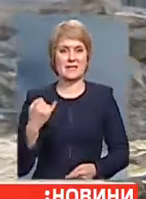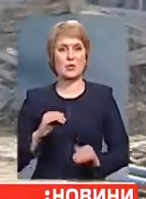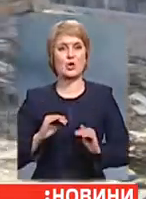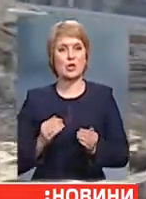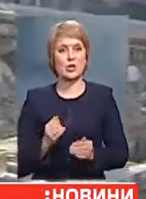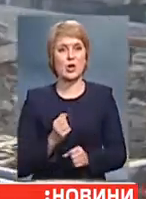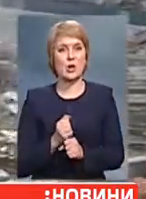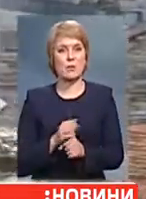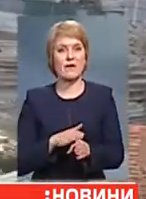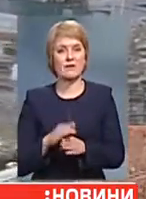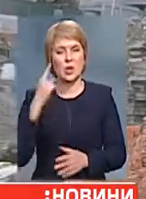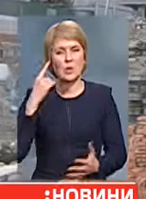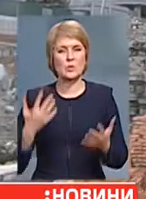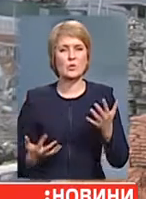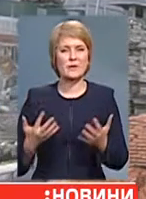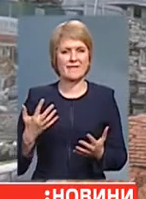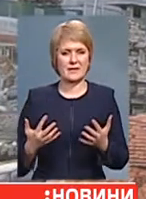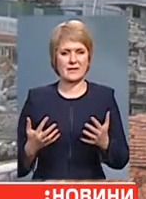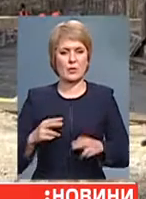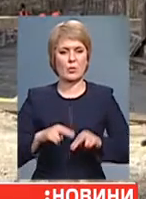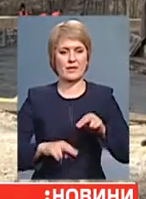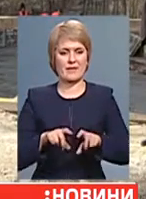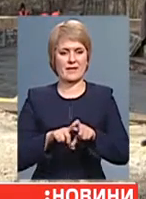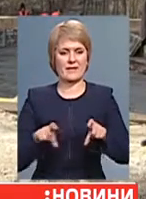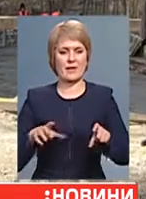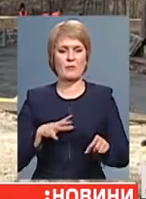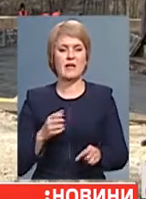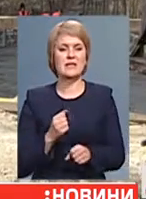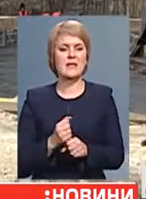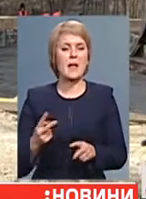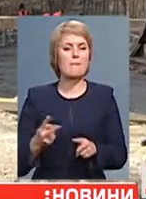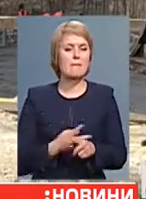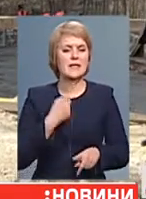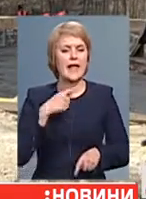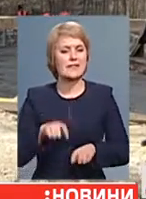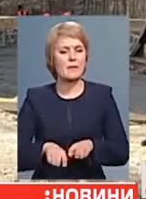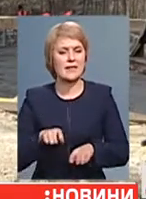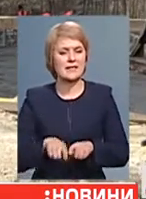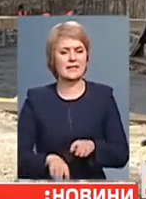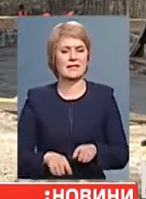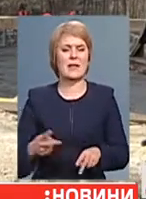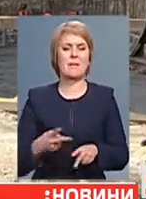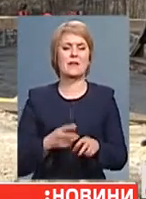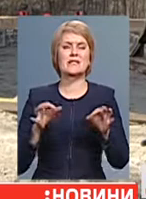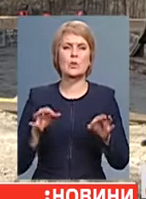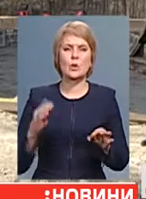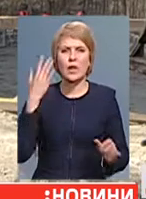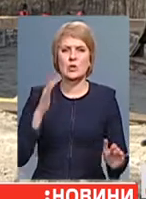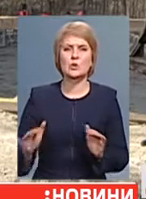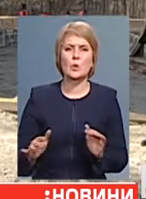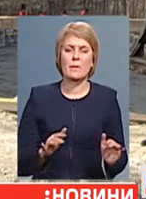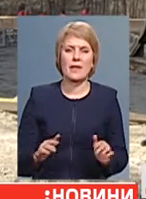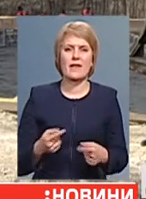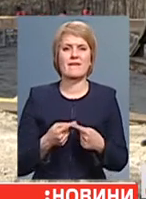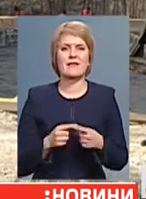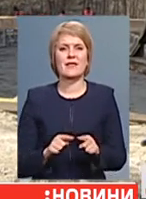робіт виконали сумнівні будівельні фірми. Це було совершенно зроблено без всякої експертизи, без належних інструментів,